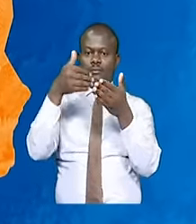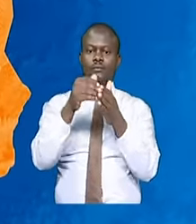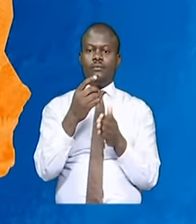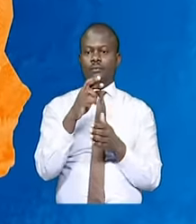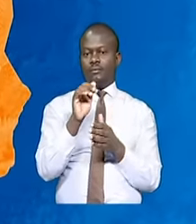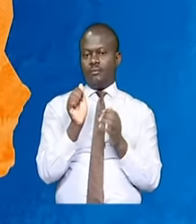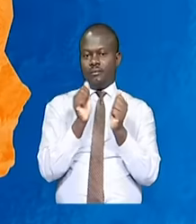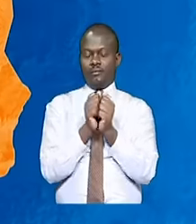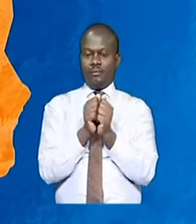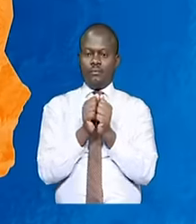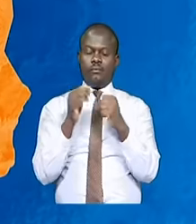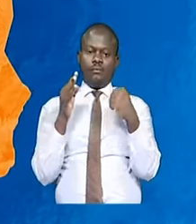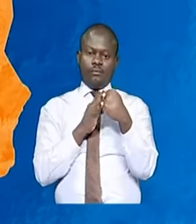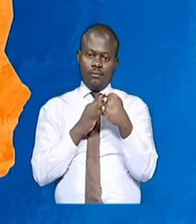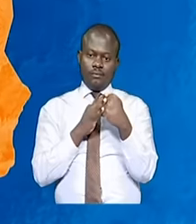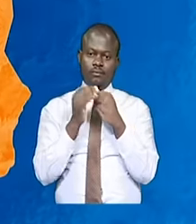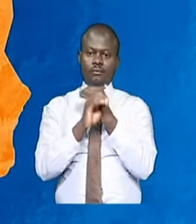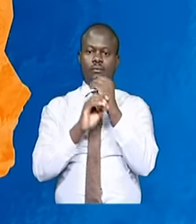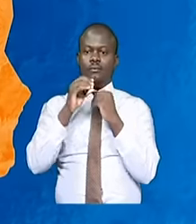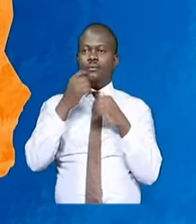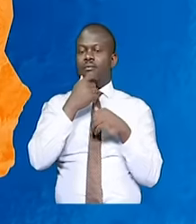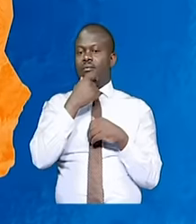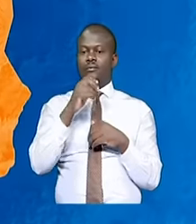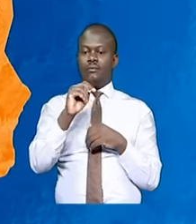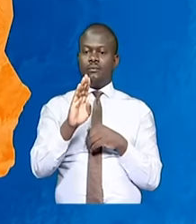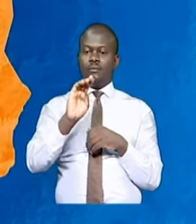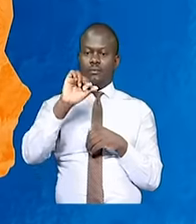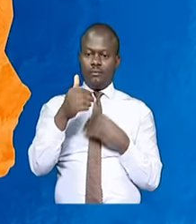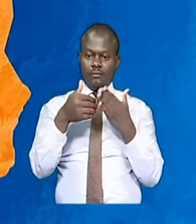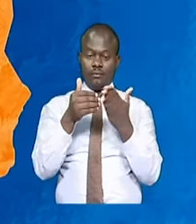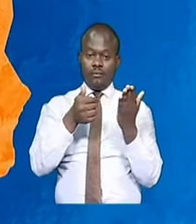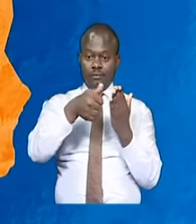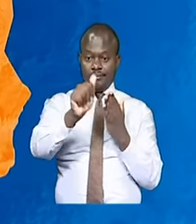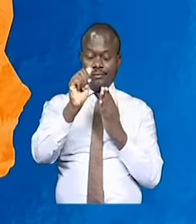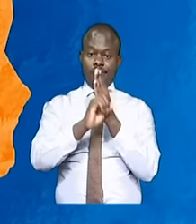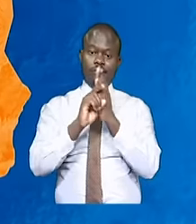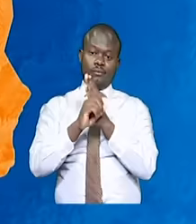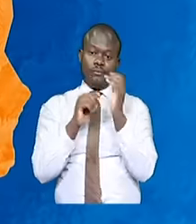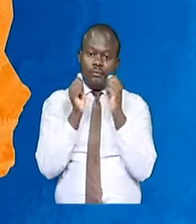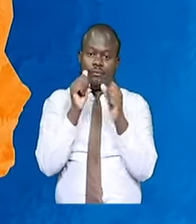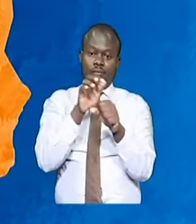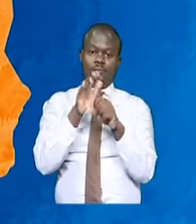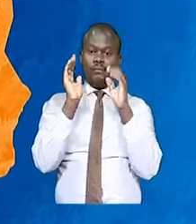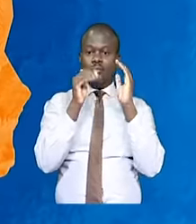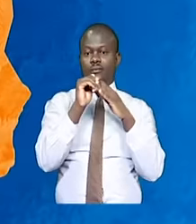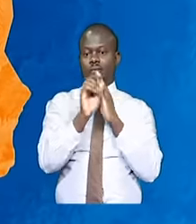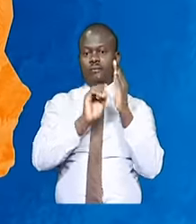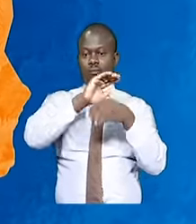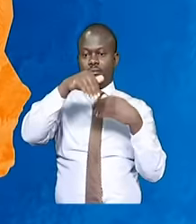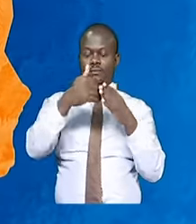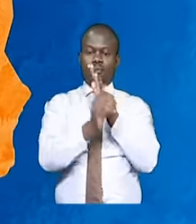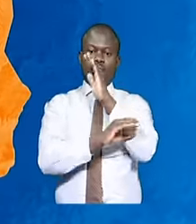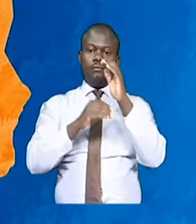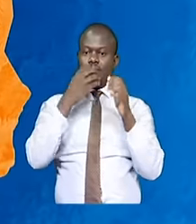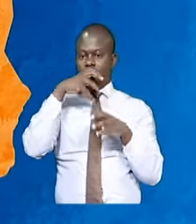Celsius 18 akarere ka Nyabihu mu ntara y'Iburengerazuba niko karere kazaba gakonje ugereranyije n'utundi turere mu gihugu kazagira